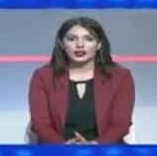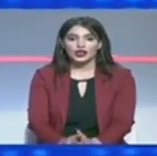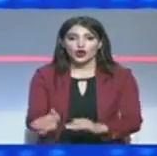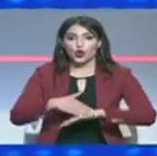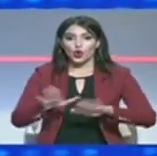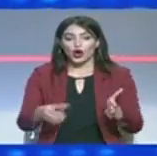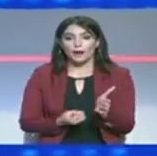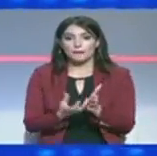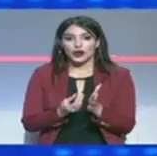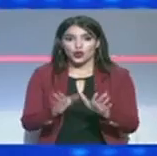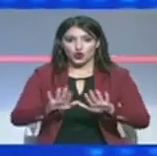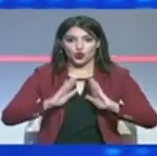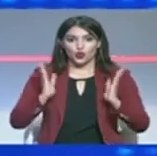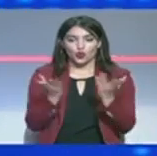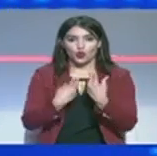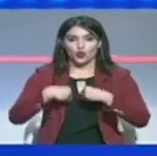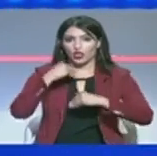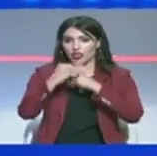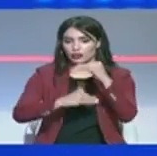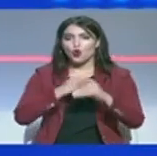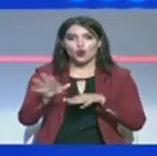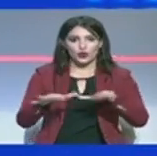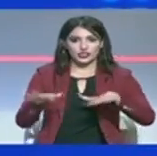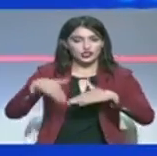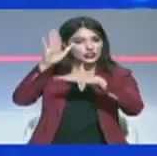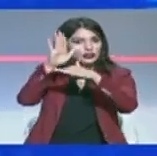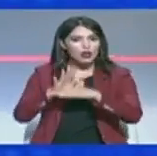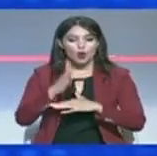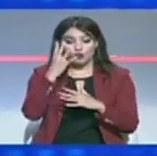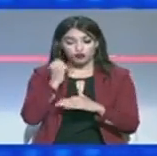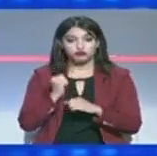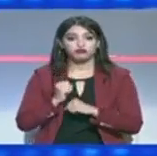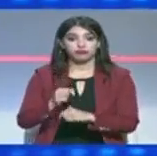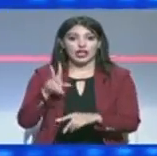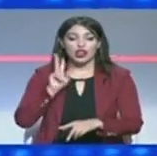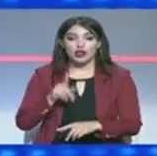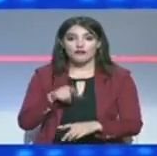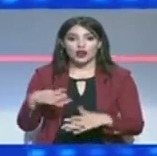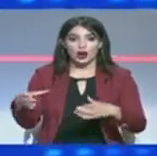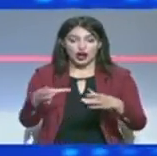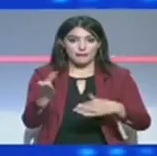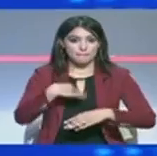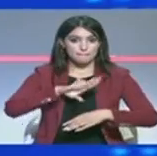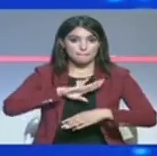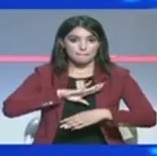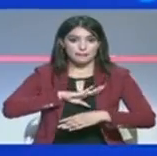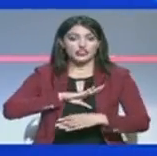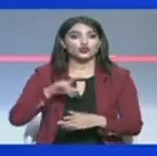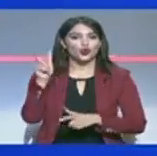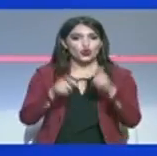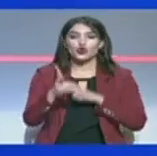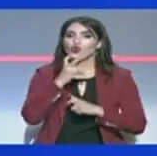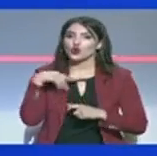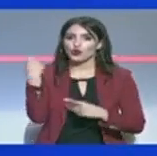وفي مستجدات الوضع الوبائي في العالم، ورغم الإجراءات الوقائية الصارمة التي تفرضها السلطات الصحية على المواطنين